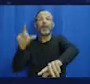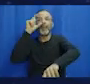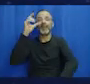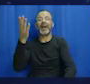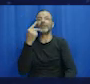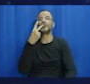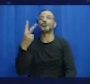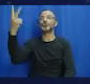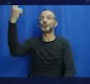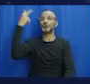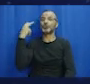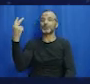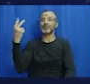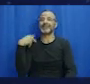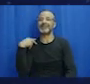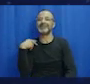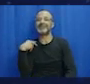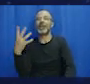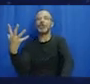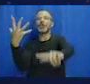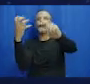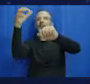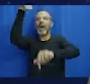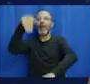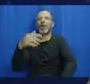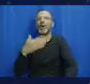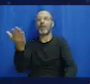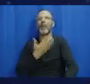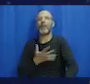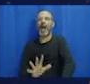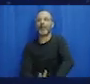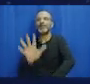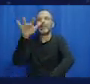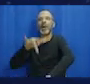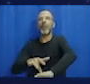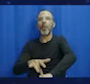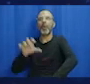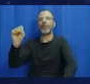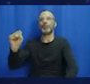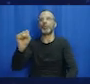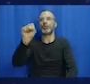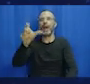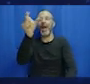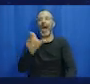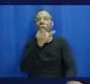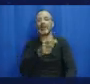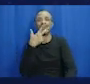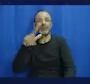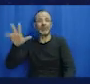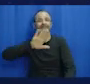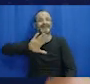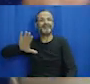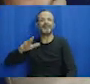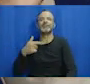كان قبل سنتين لا يتعدى عدد مصوتين 70,000 صوت اليوم يحصل على 15 مقعد هو وسموتريتش وهم اشخاص متطرفين جدا. اقول لك